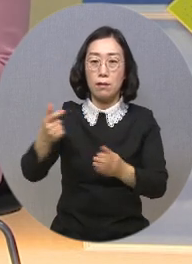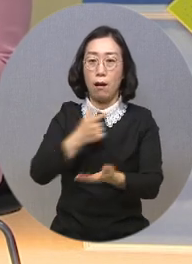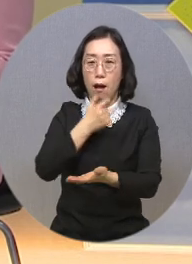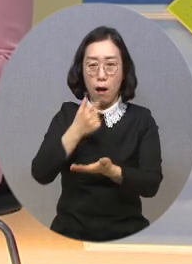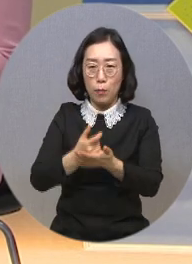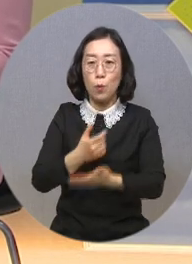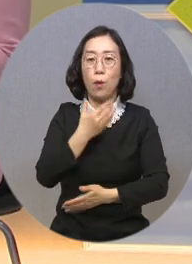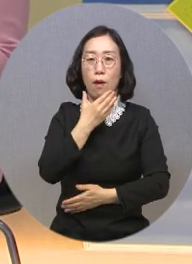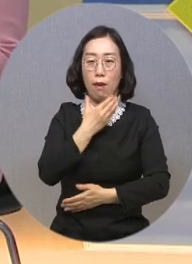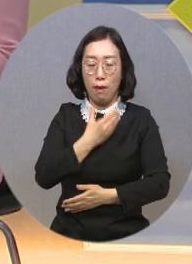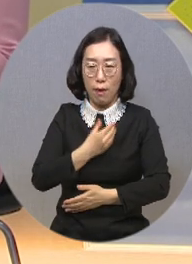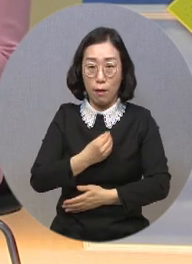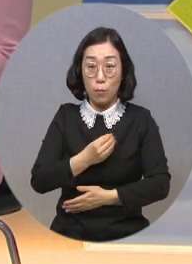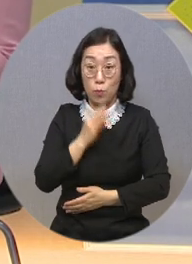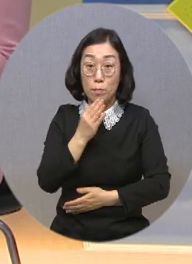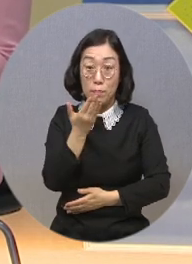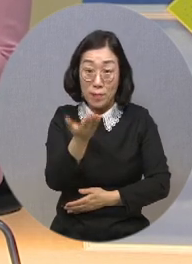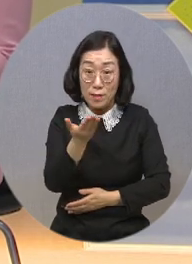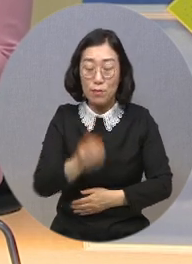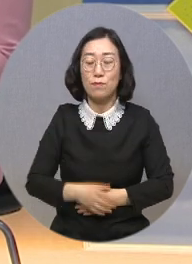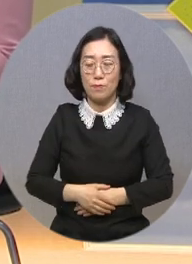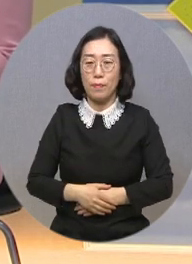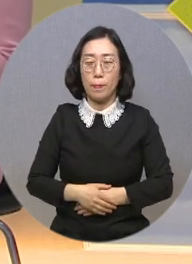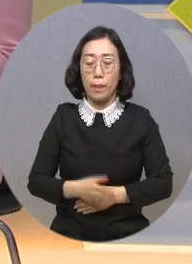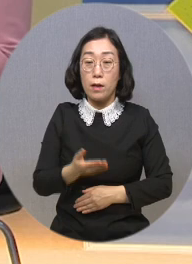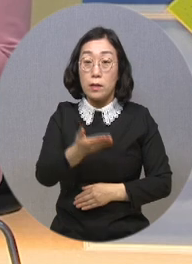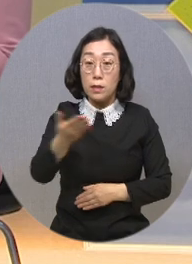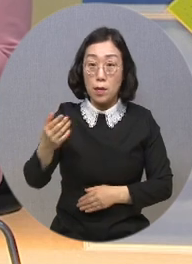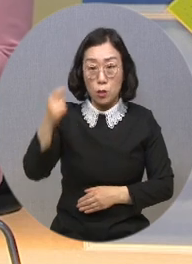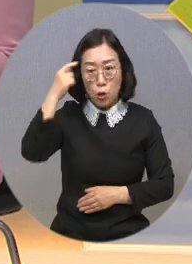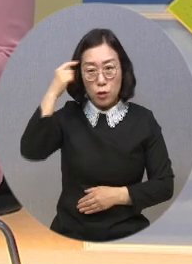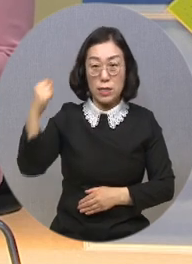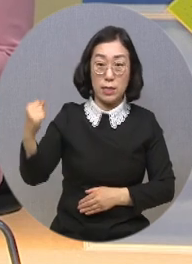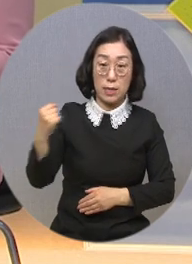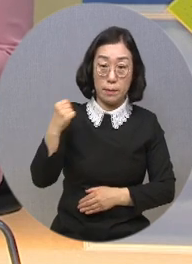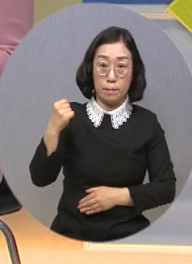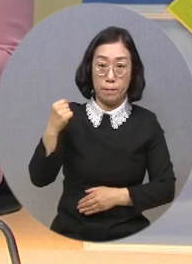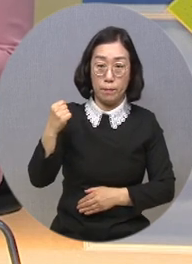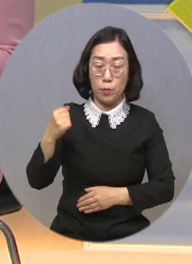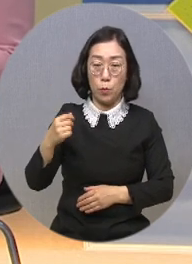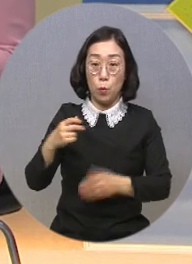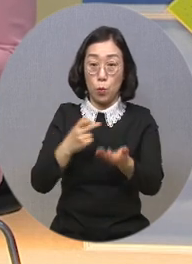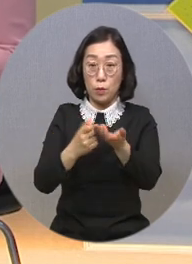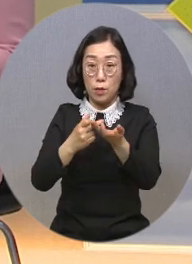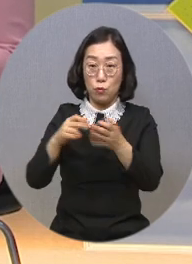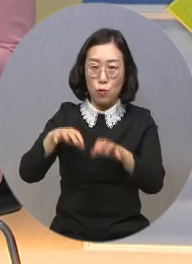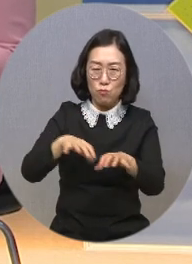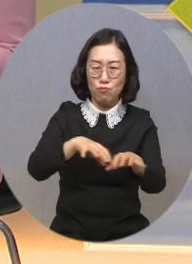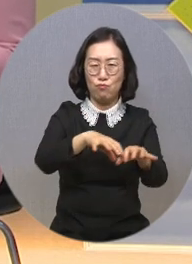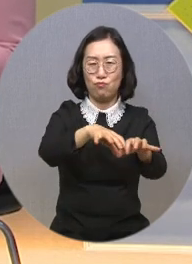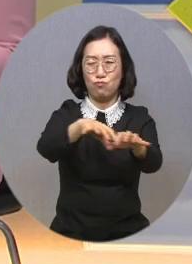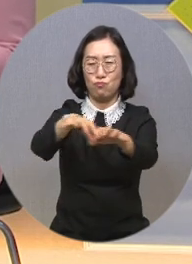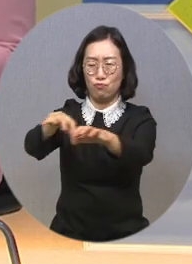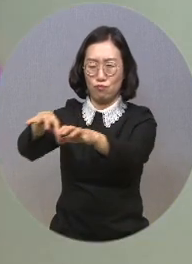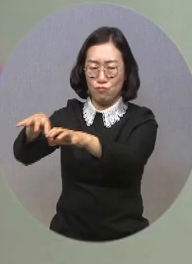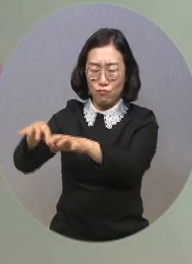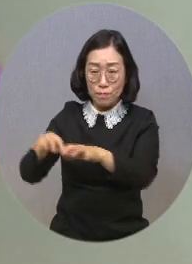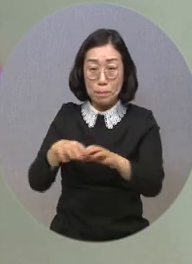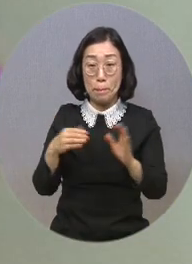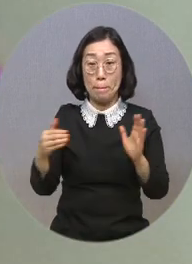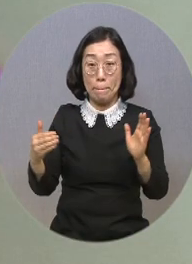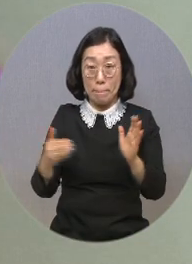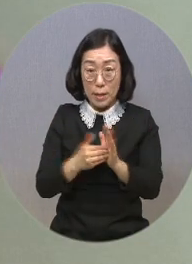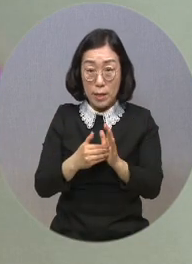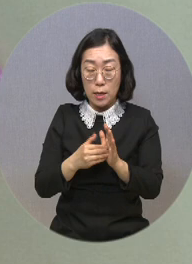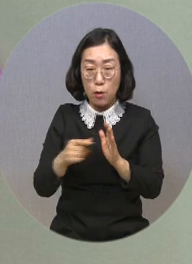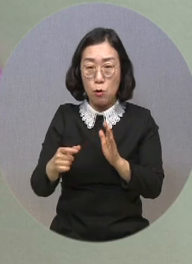느끼고 네, 이러셨겠네요. 사실 그 친구들의 정신력과 그 제주도 한 바퀴를 돌았을 땐 그런 것을 좀 더